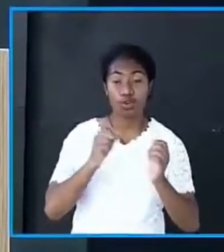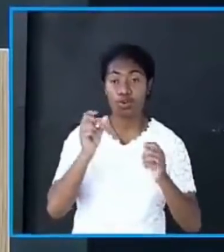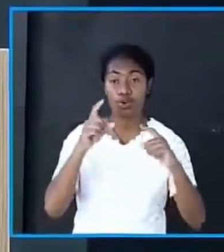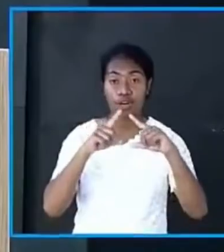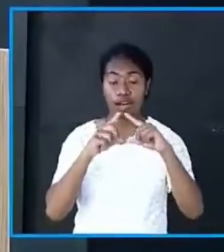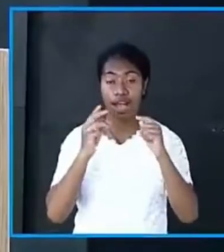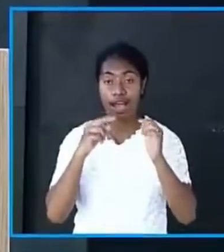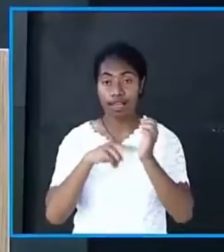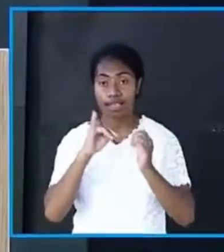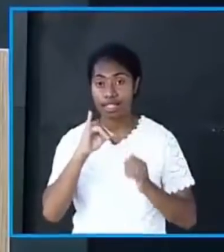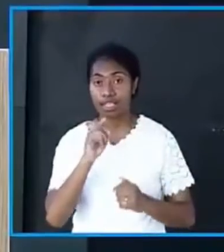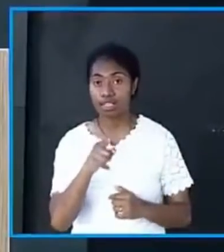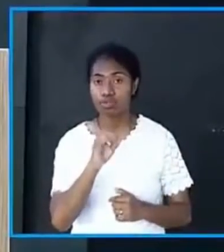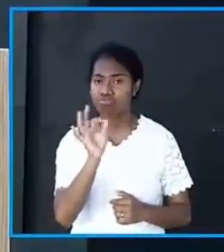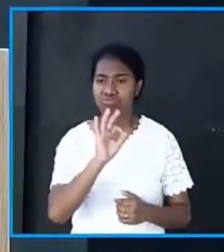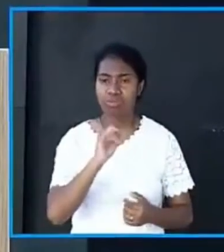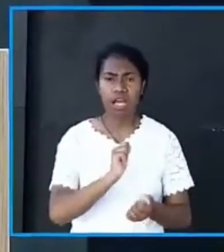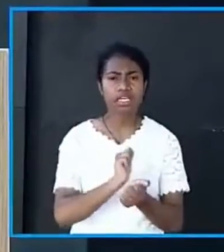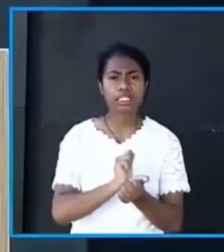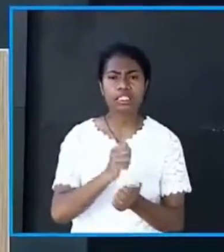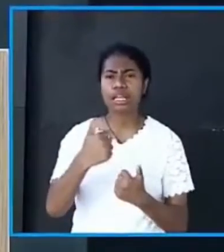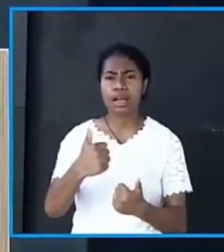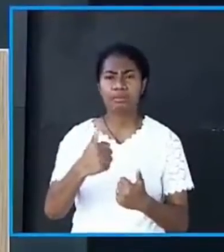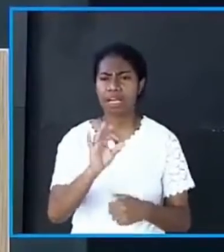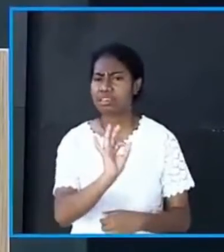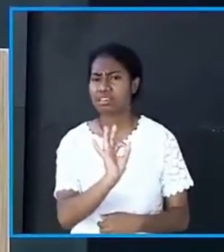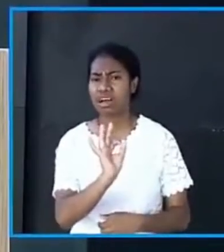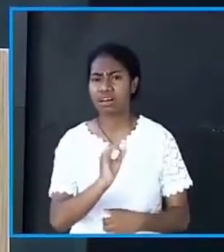itu tidak bekerja dengan baik